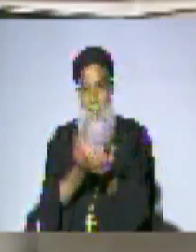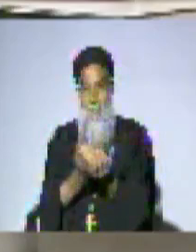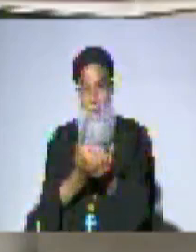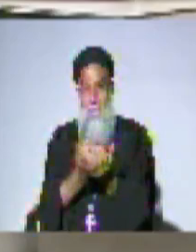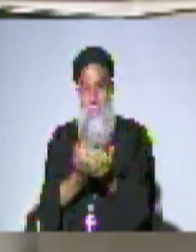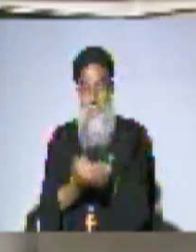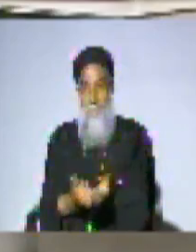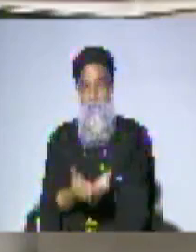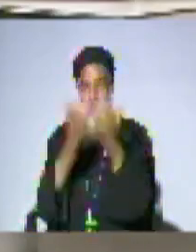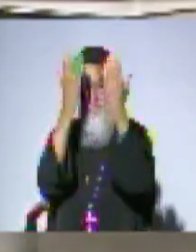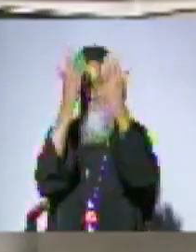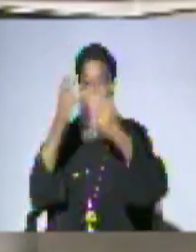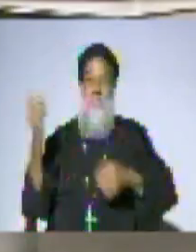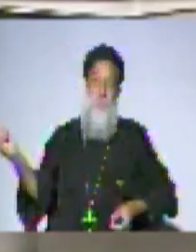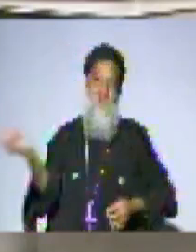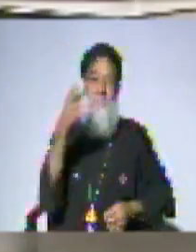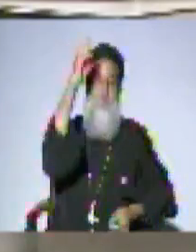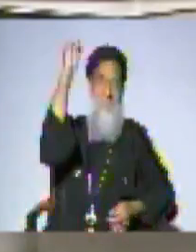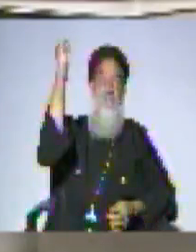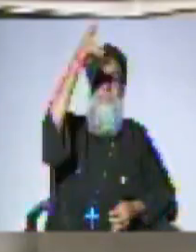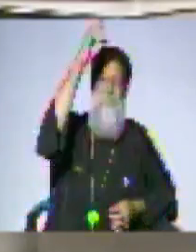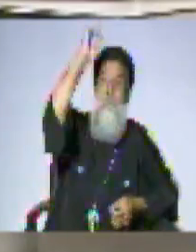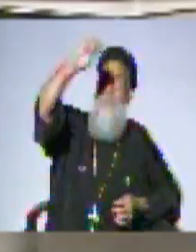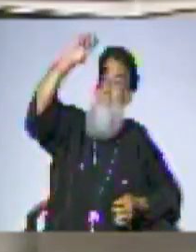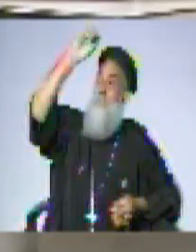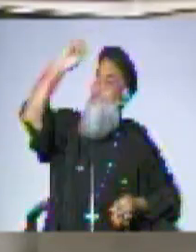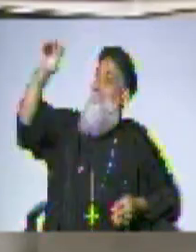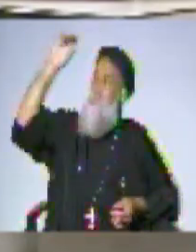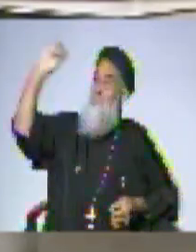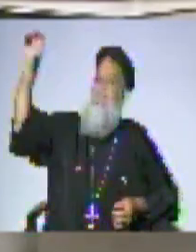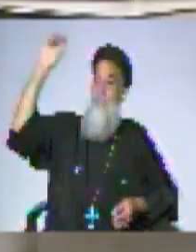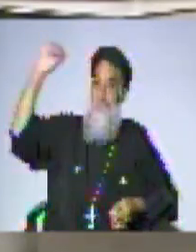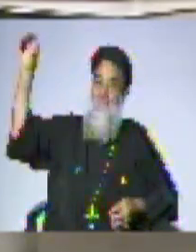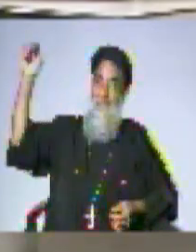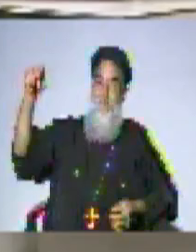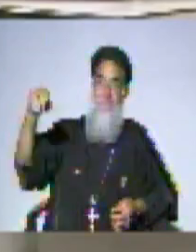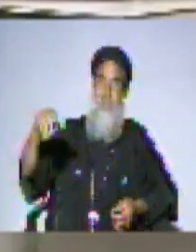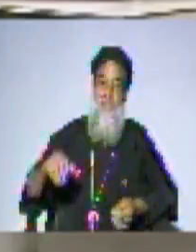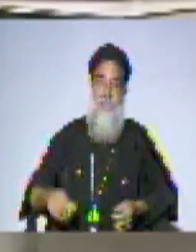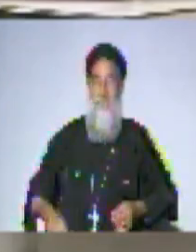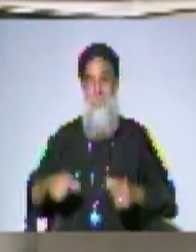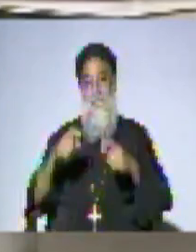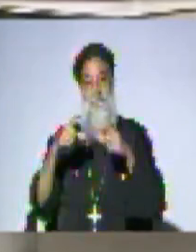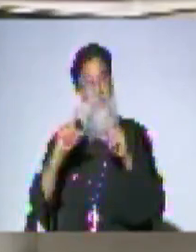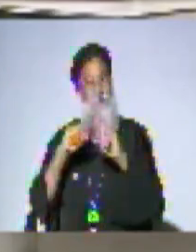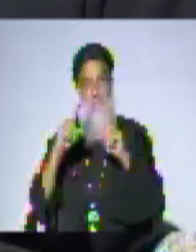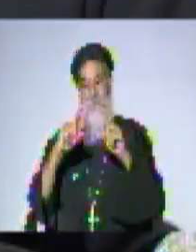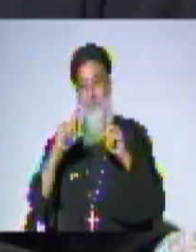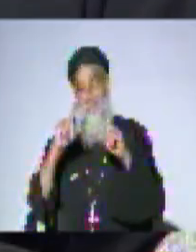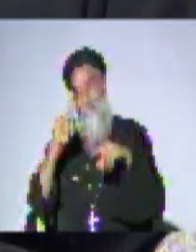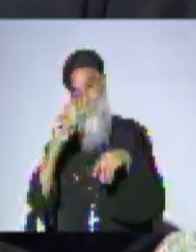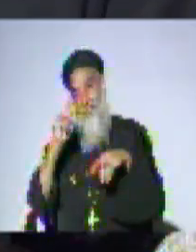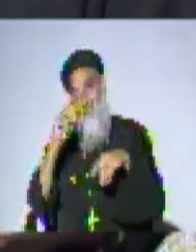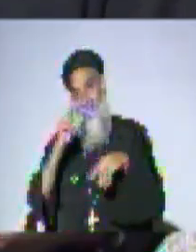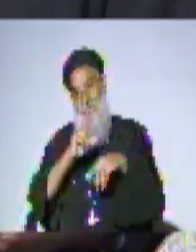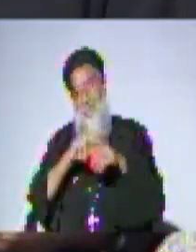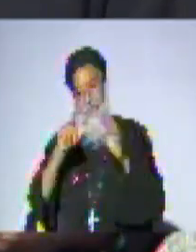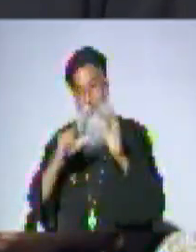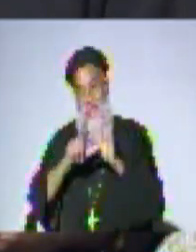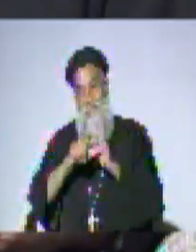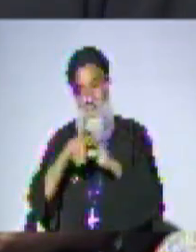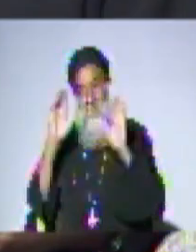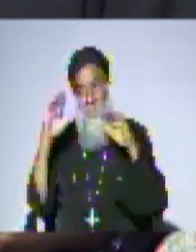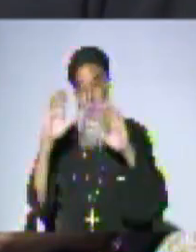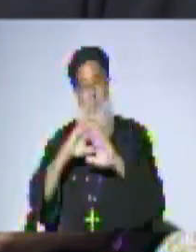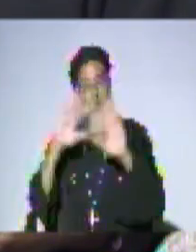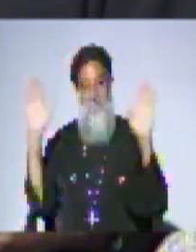الايد وتوزع البركه للكل يعني. مش بس البركه الحمل. لكن صرف ملاك الذبيحه ده خاص بملاك الذبيحه فقط.